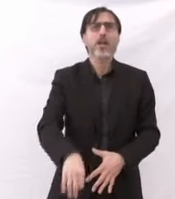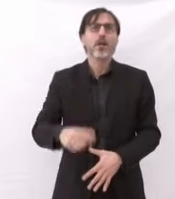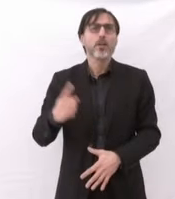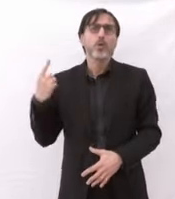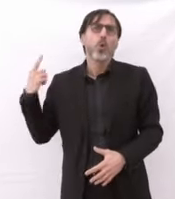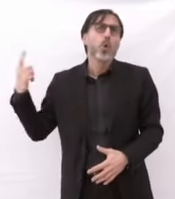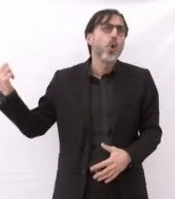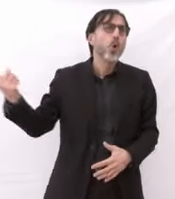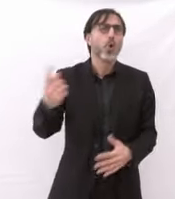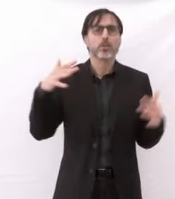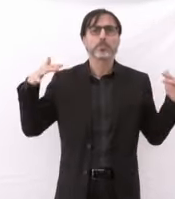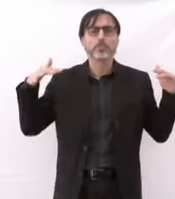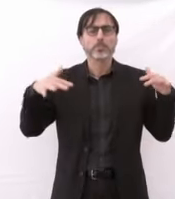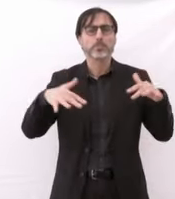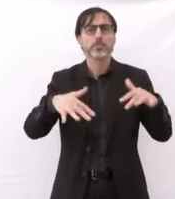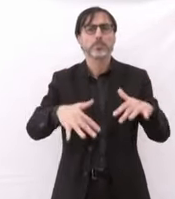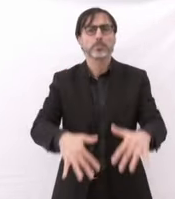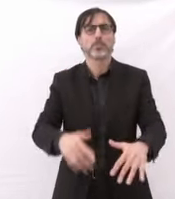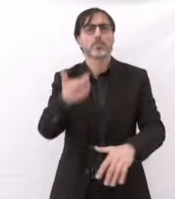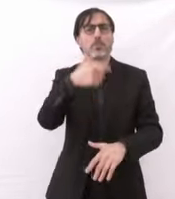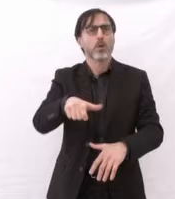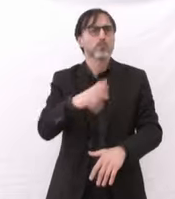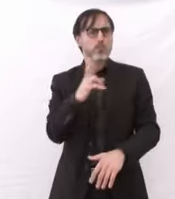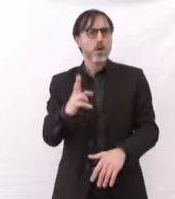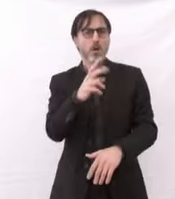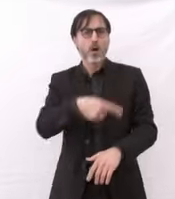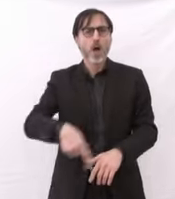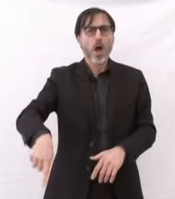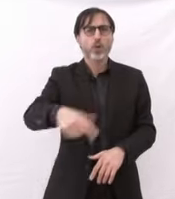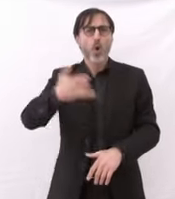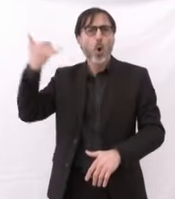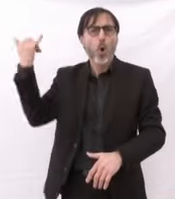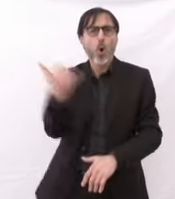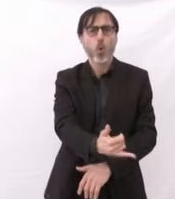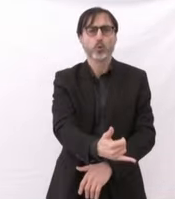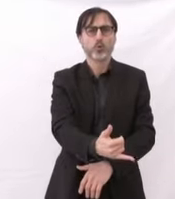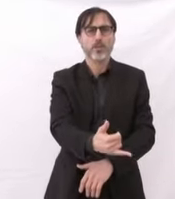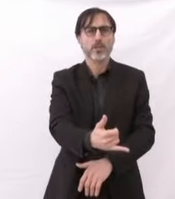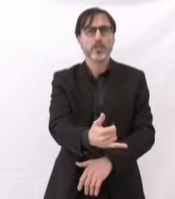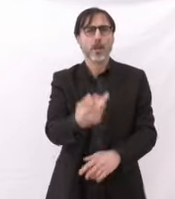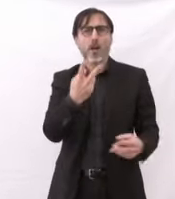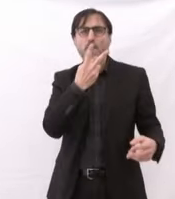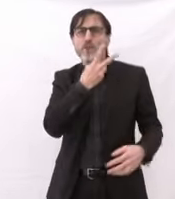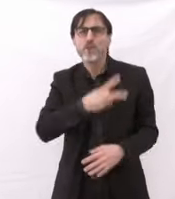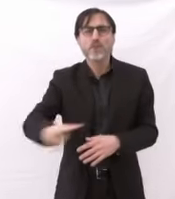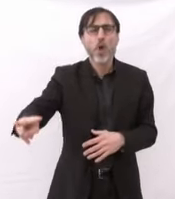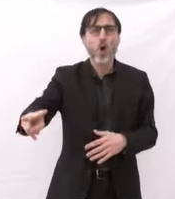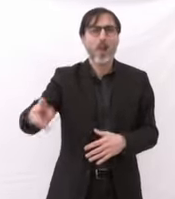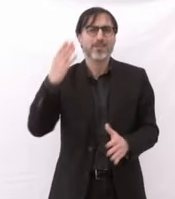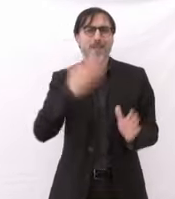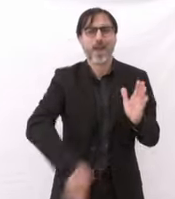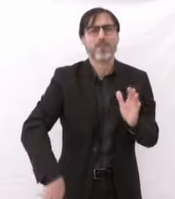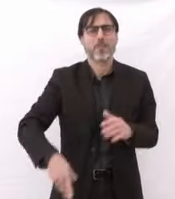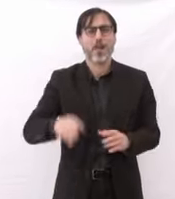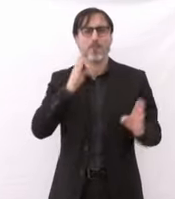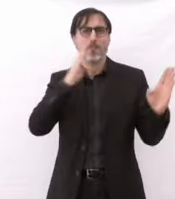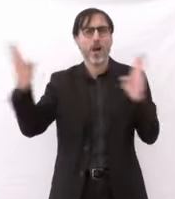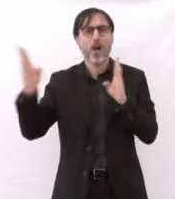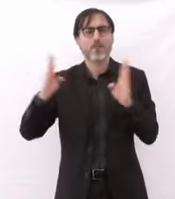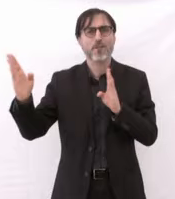Siamo venuti tutti qui per i vostri cari che sono stati assassinati dalla violenza criminale mafiosa.